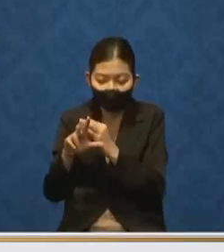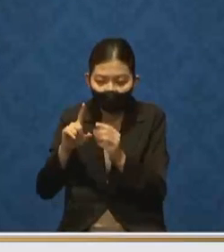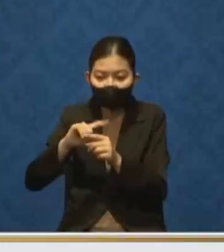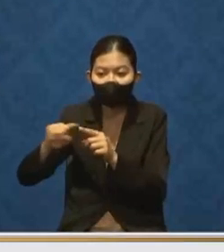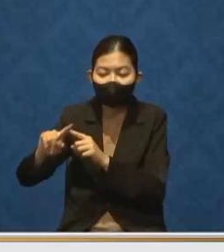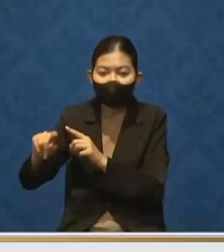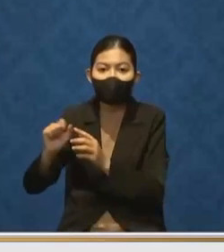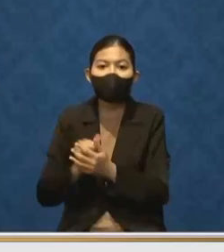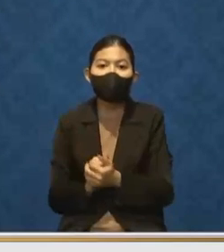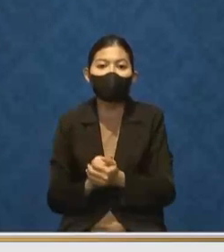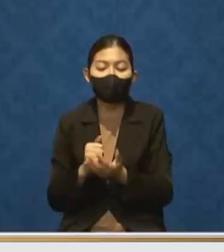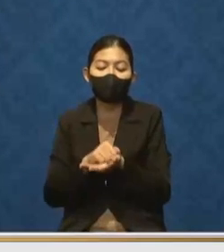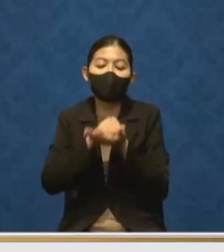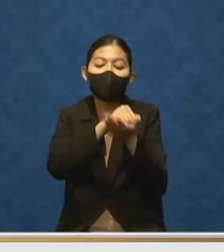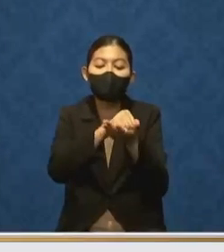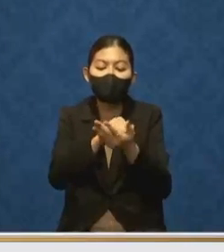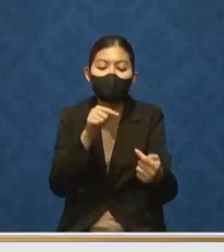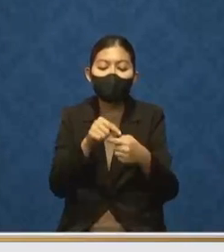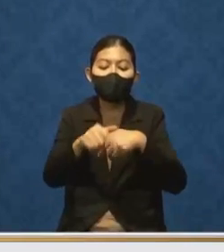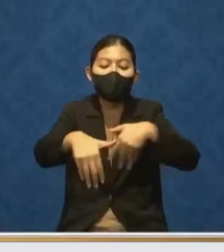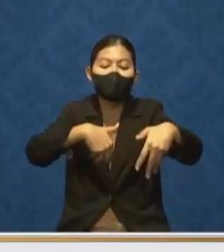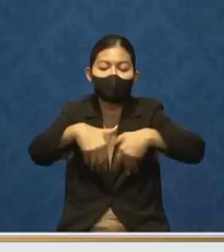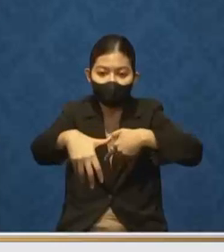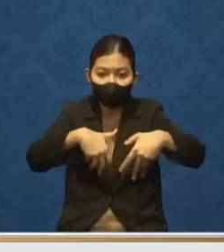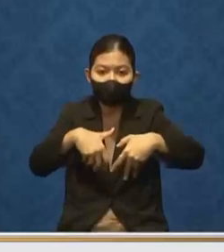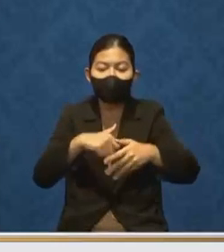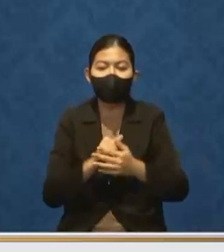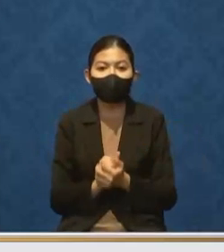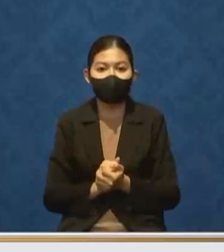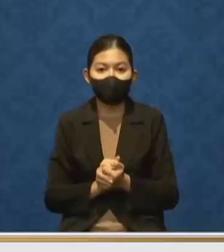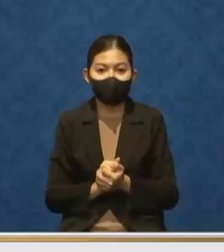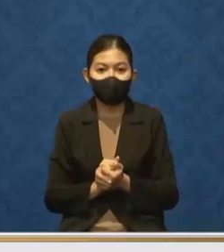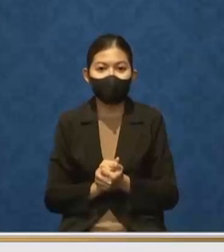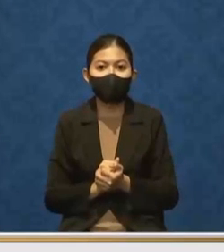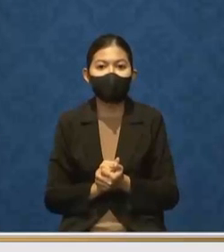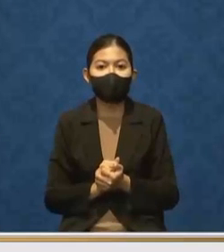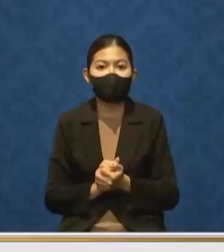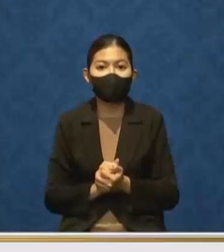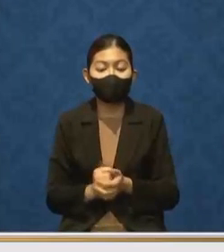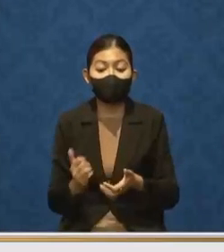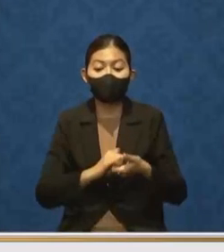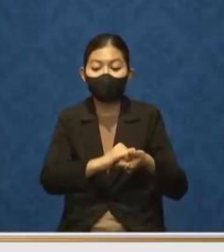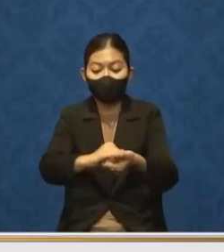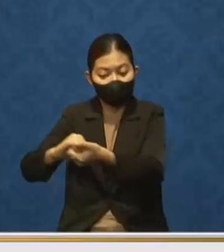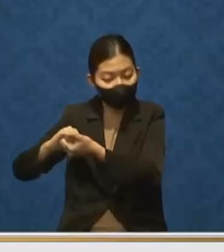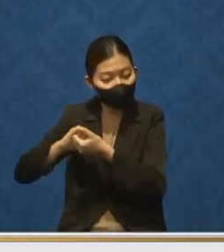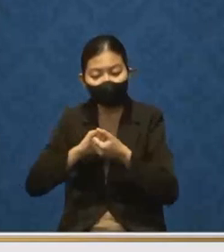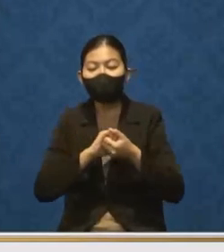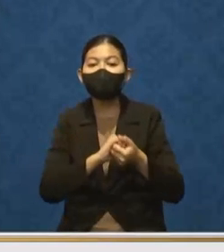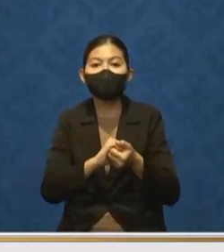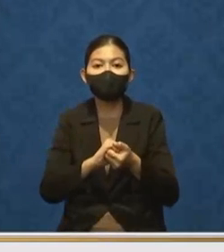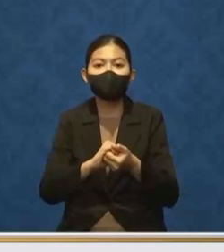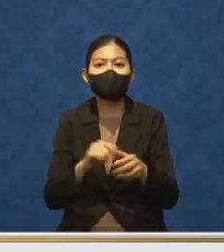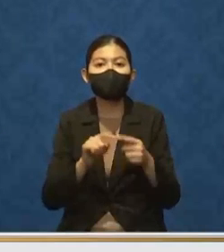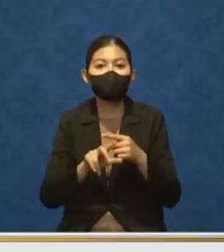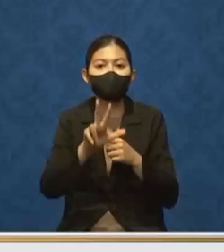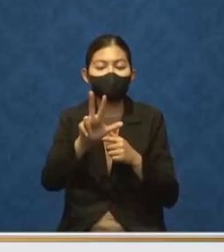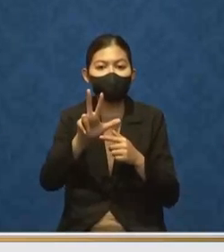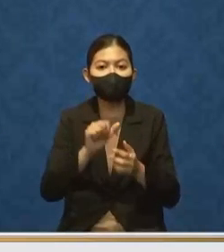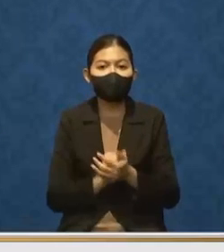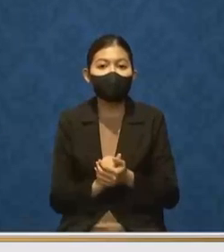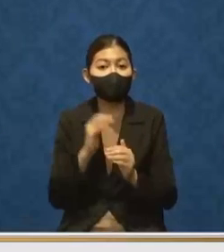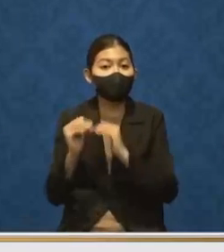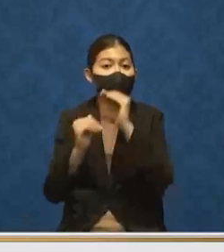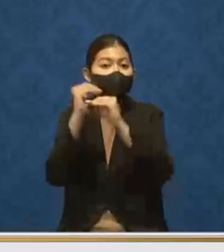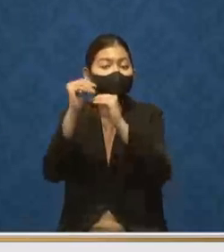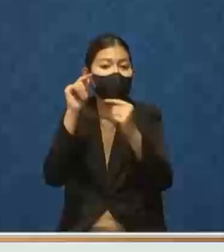และบริการประชาชนรวมทั้งการสร้างการมีส่วนร่วมในทุกภาคส่วน 3. การพัฒนาและเส